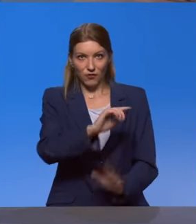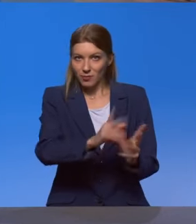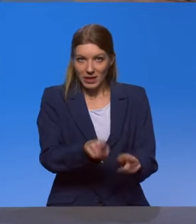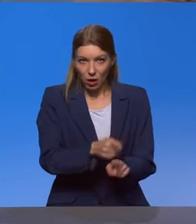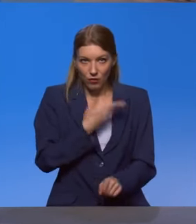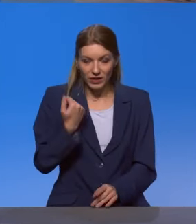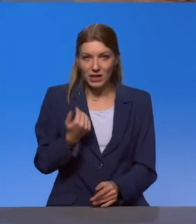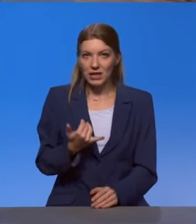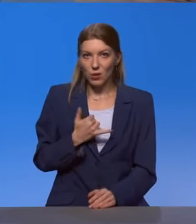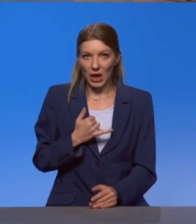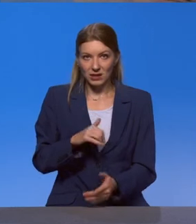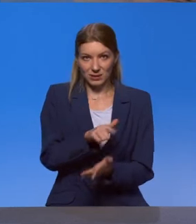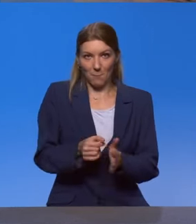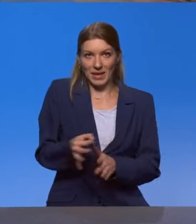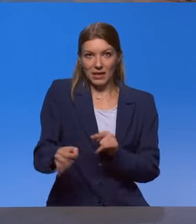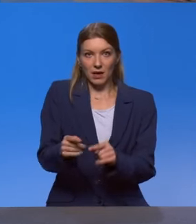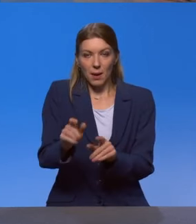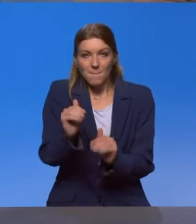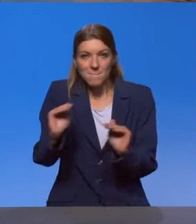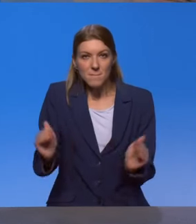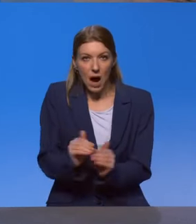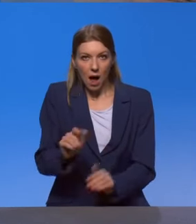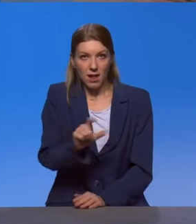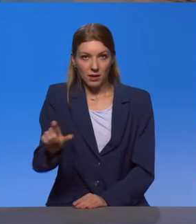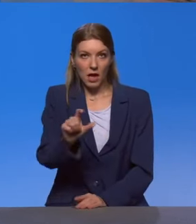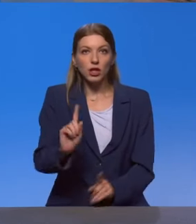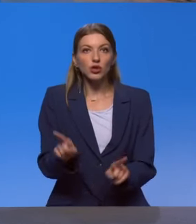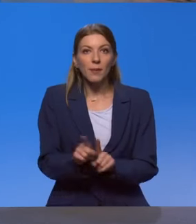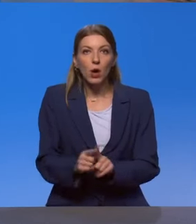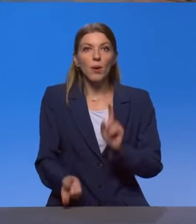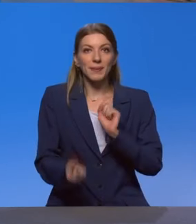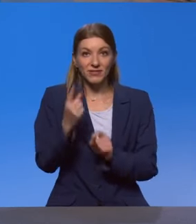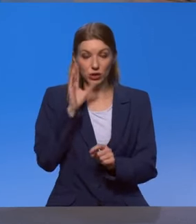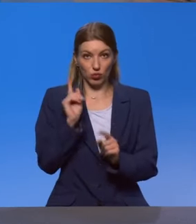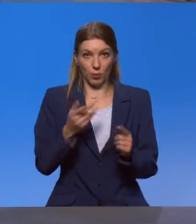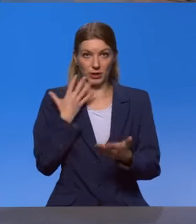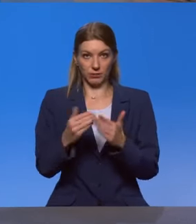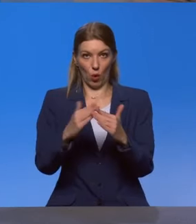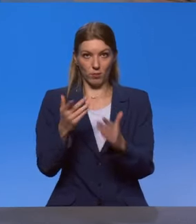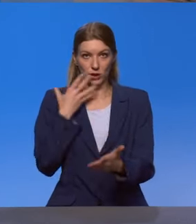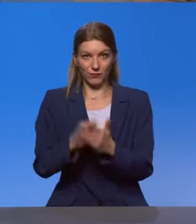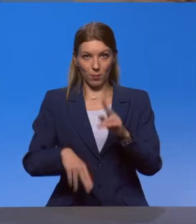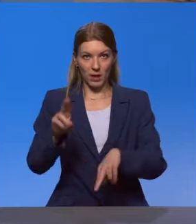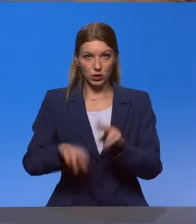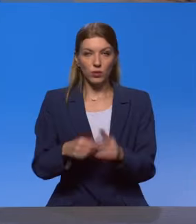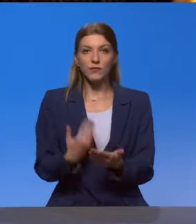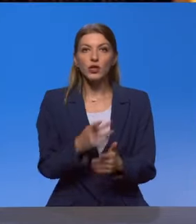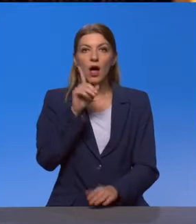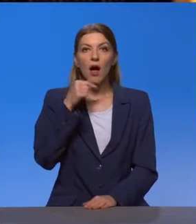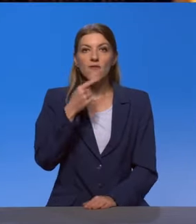только малоэтажным. И вот как раз для того, чтобы он появился, причем, говоря про Москву, даже внутри МКАДа у